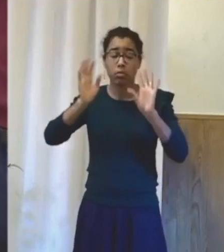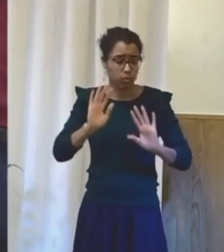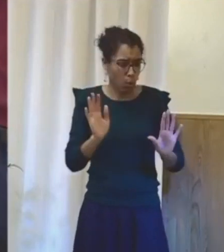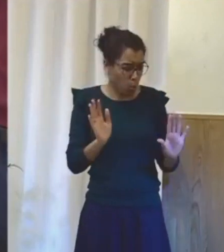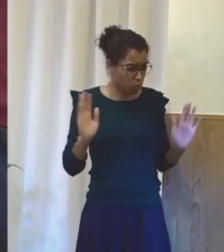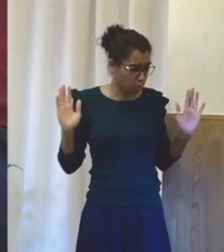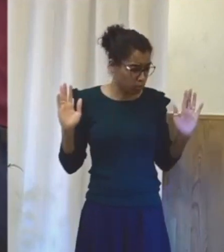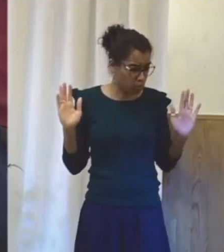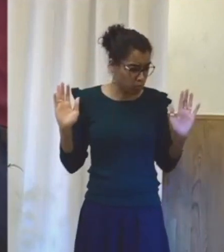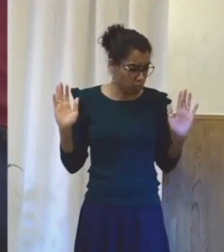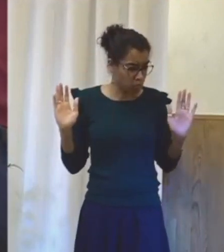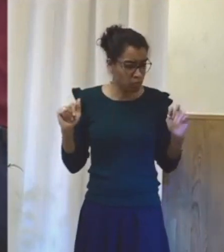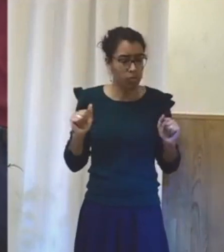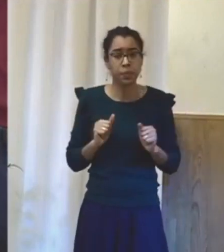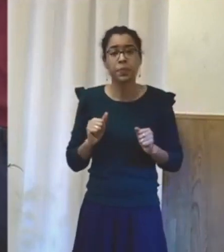non.